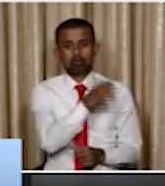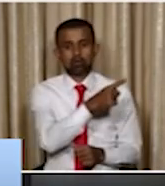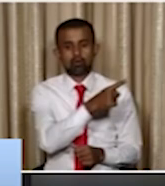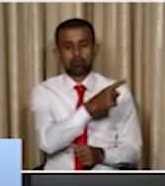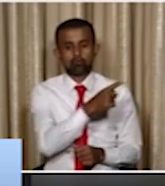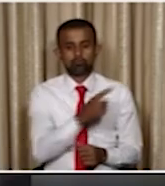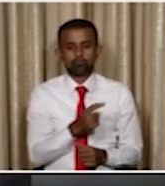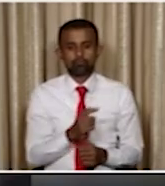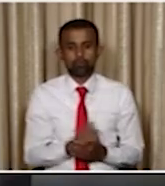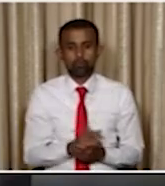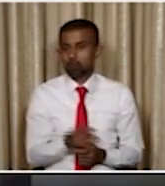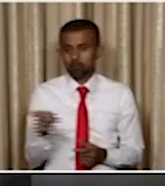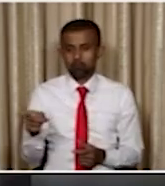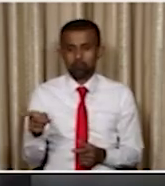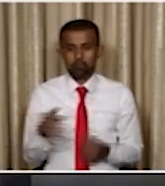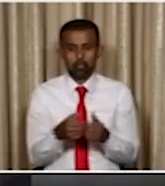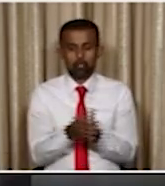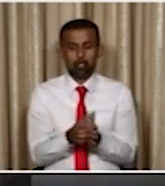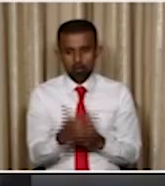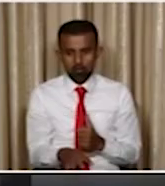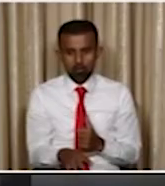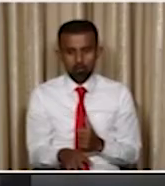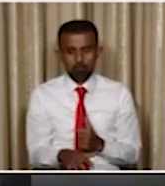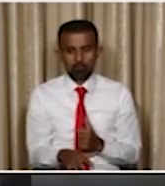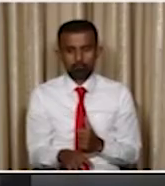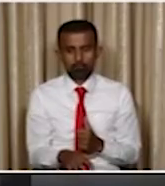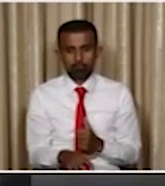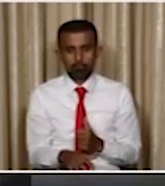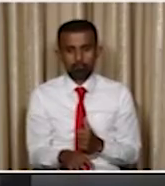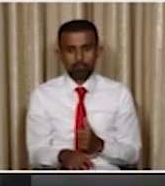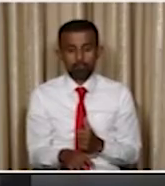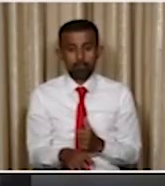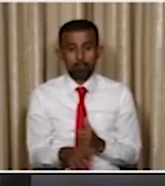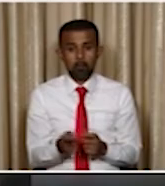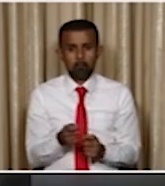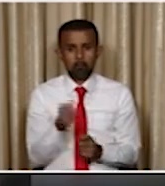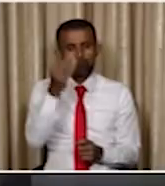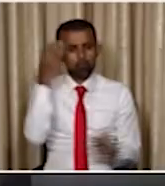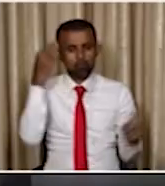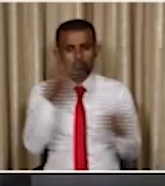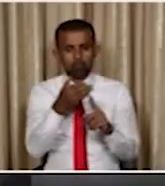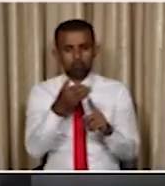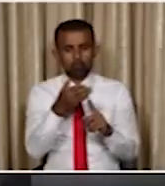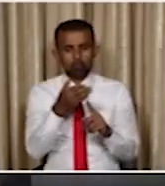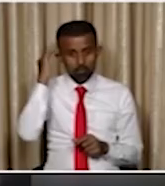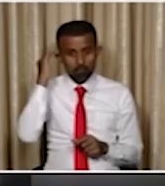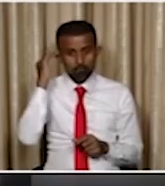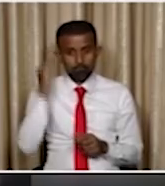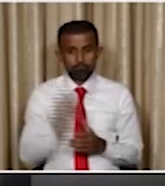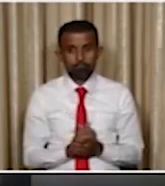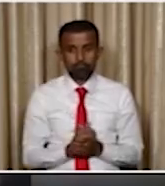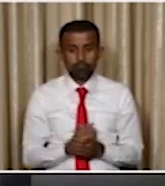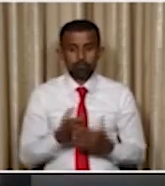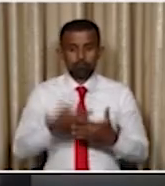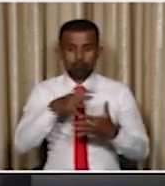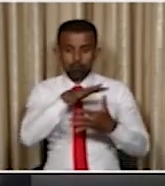කිව්වා කරුණාකරලා මේකට ස්වාධීන කමිටුවක් පත් කළා මේ පඩිවැඩි කිරීම සම්බන්ධයෙන් අදහස් විමසන්න කියලා.